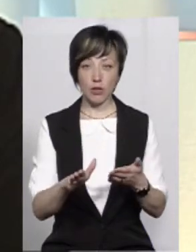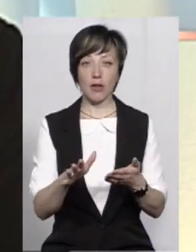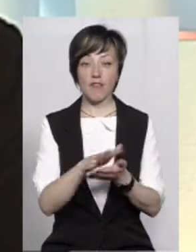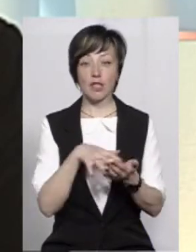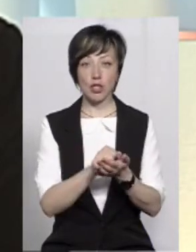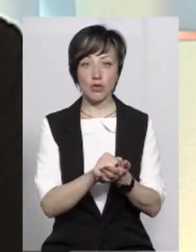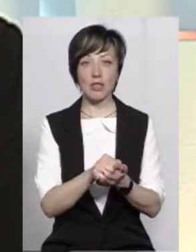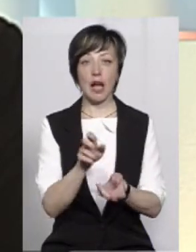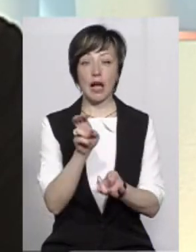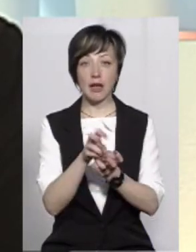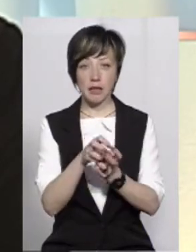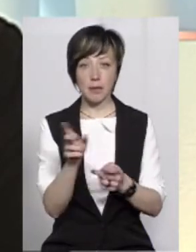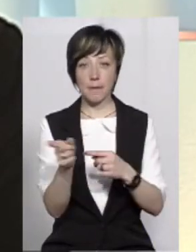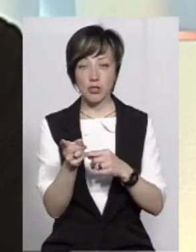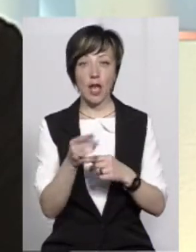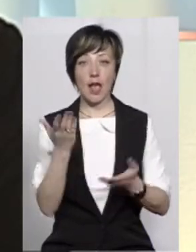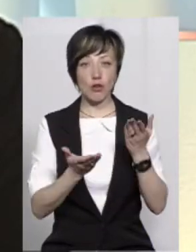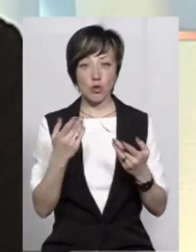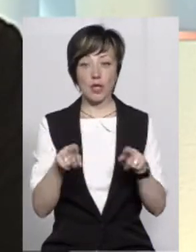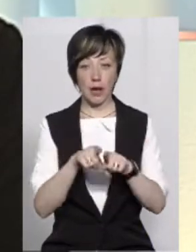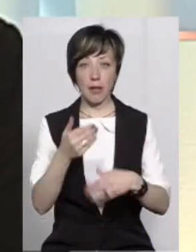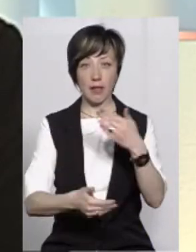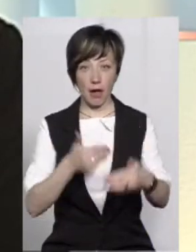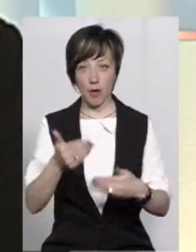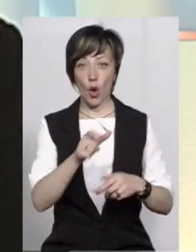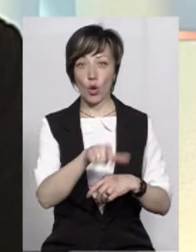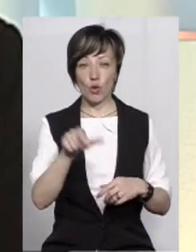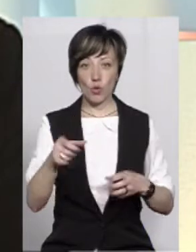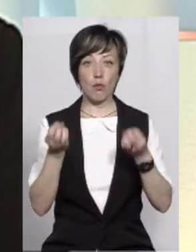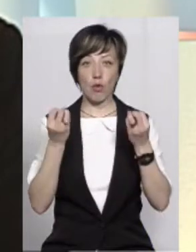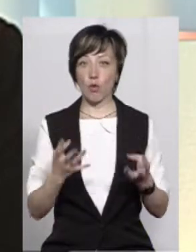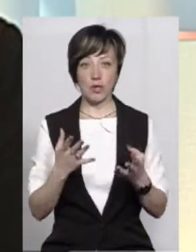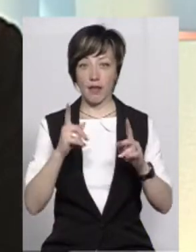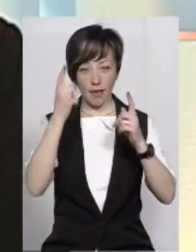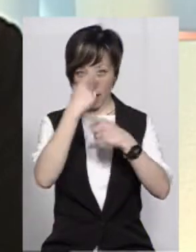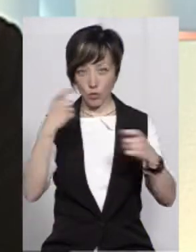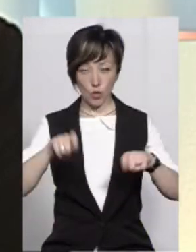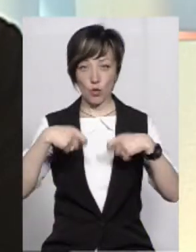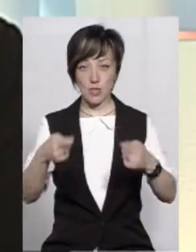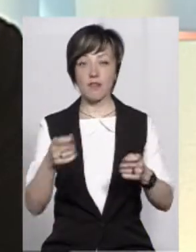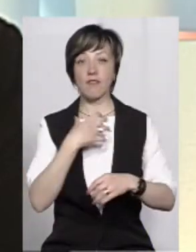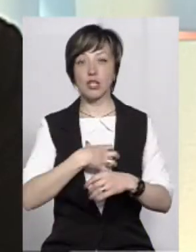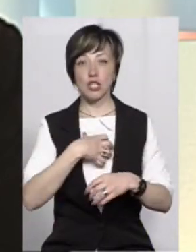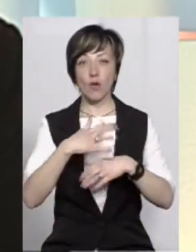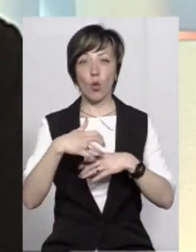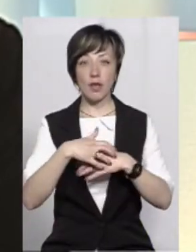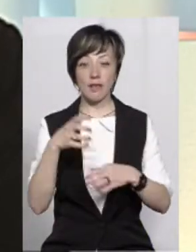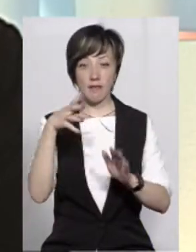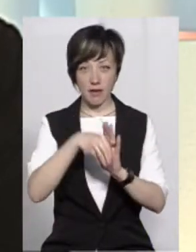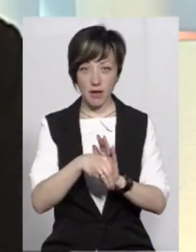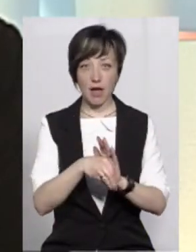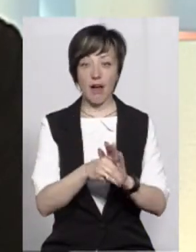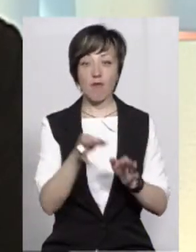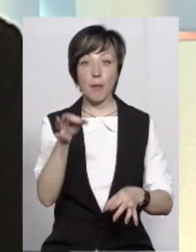винищували гризунів. І якщо піде такими темпами, якщо людям просто не доносити важливість котів